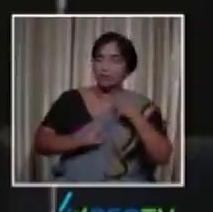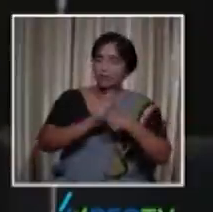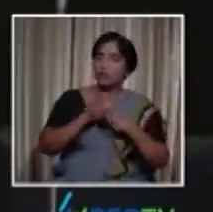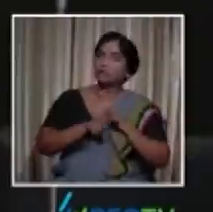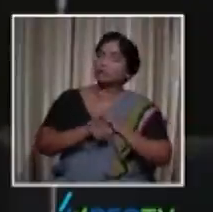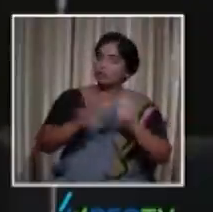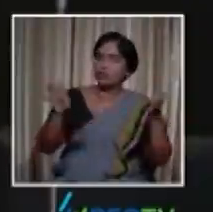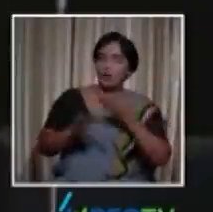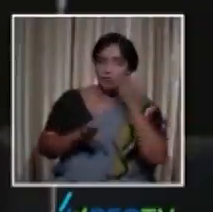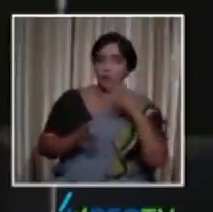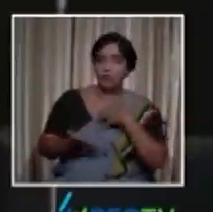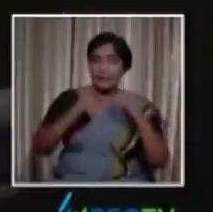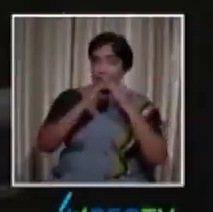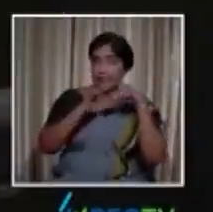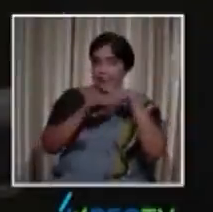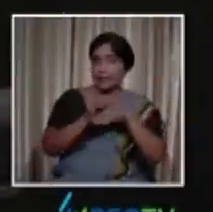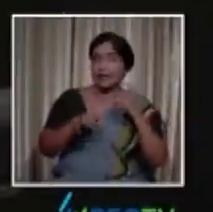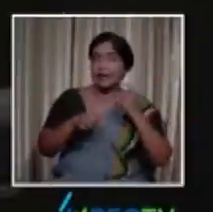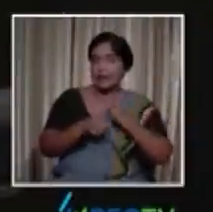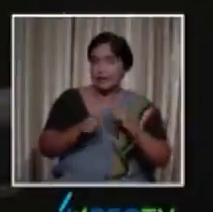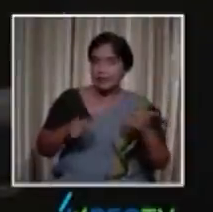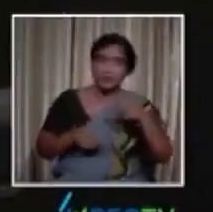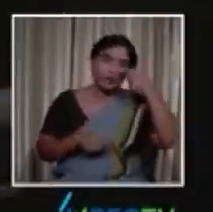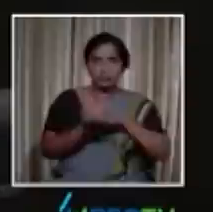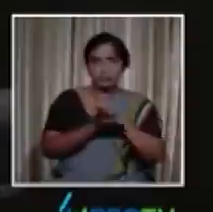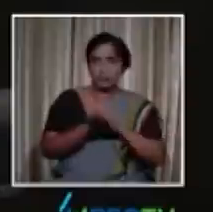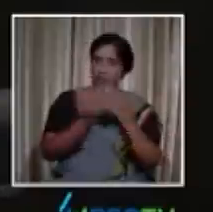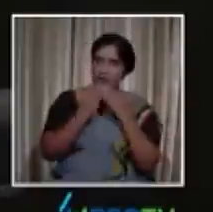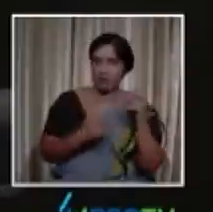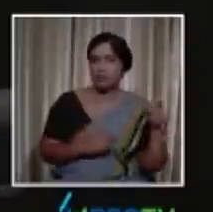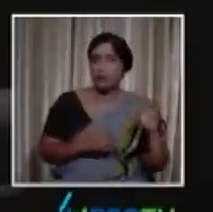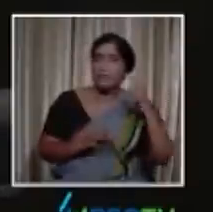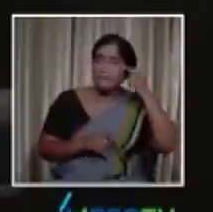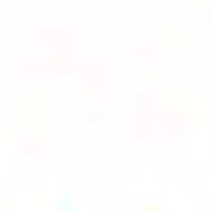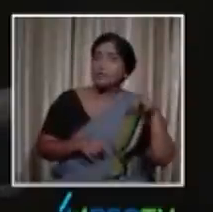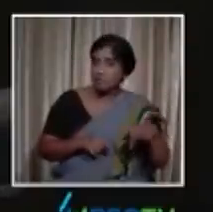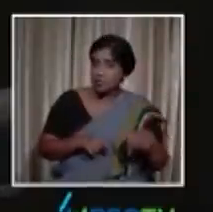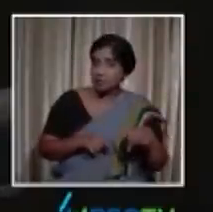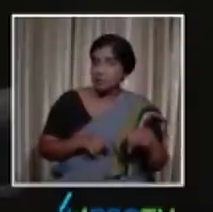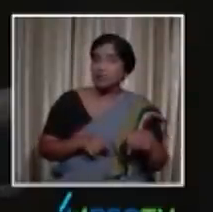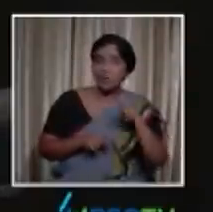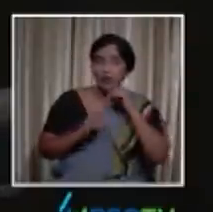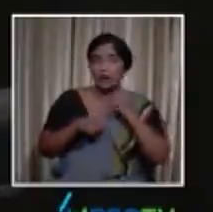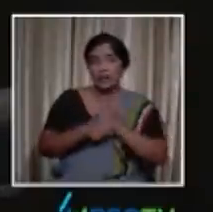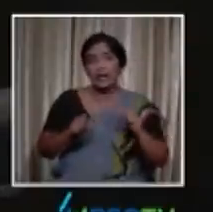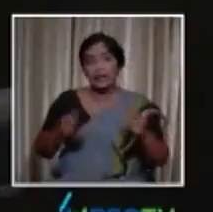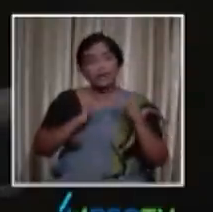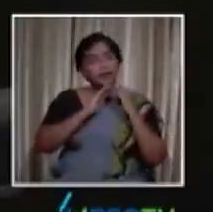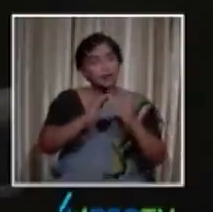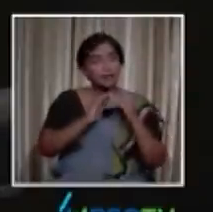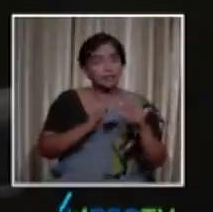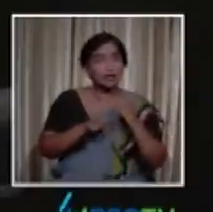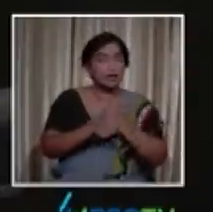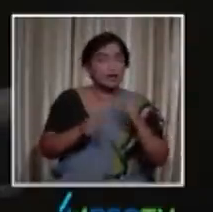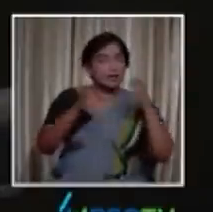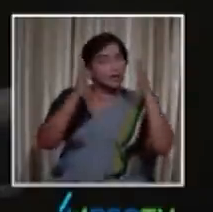නිසා එකසත් තොග එකතු කරන්න එපා දැන් මෙතුමා ඉන්ද්‍ර සම්බන්ධයෙන් පැහැදිලි කිරීමක් කරා අපි බලාපොරොත්තු මේ වෙනකොට සෑම ගෑස් ස්ථානයකම ගෑස්